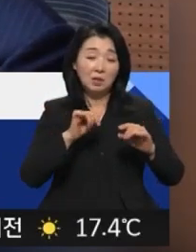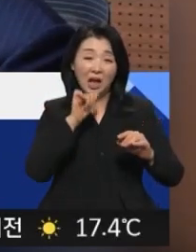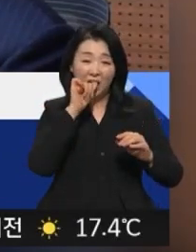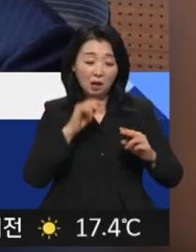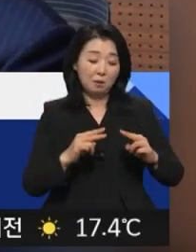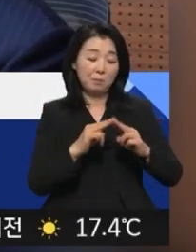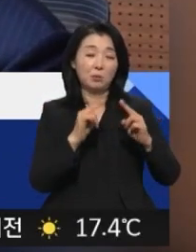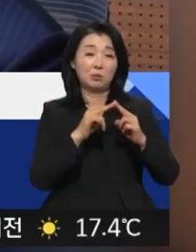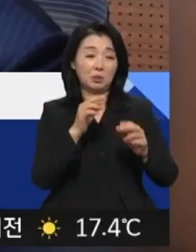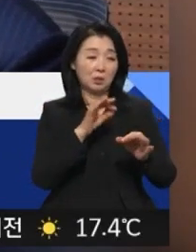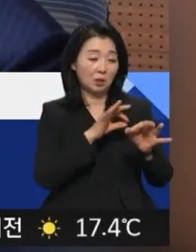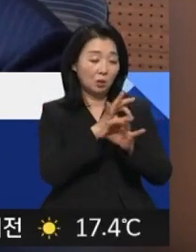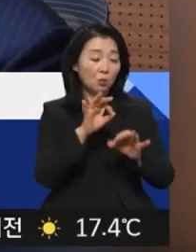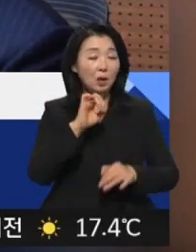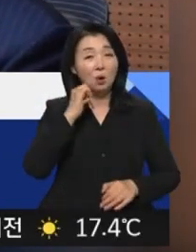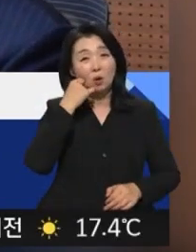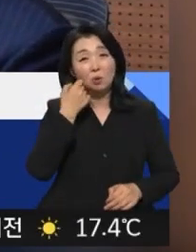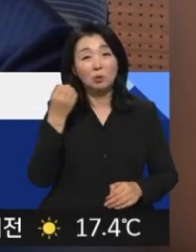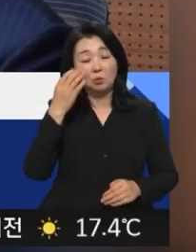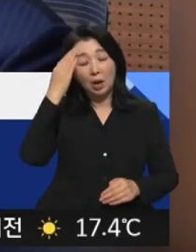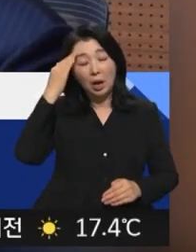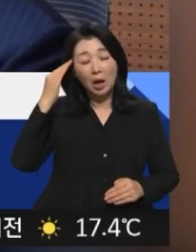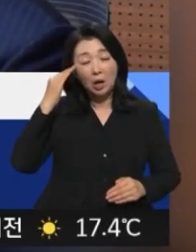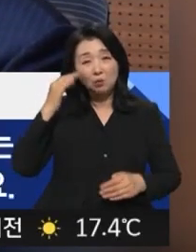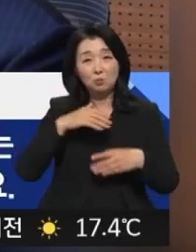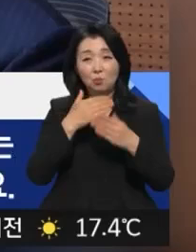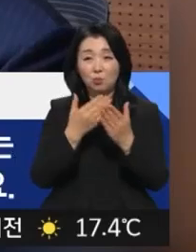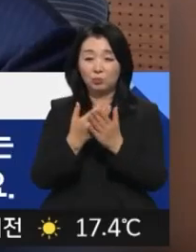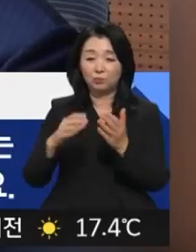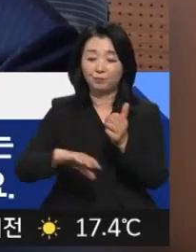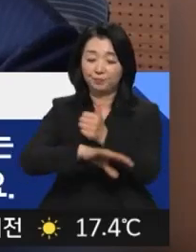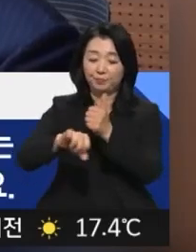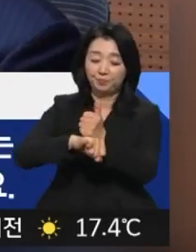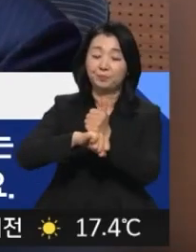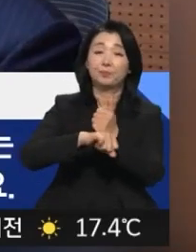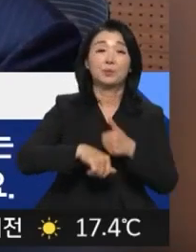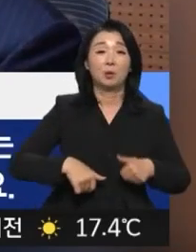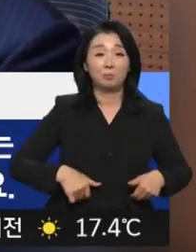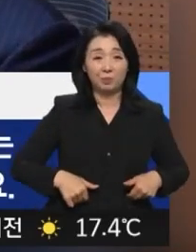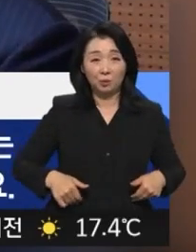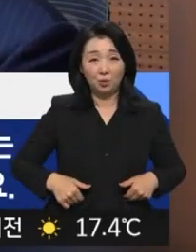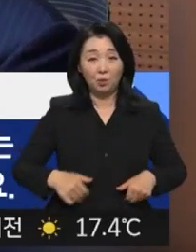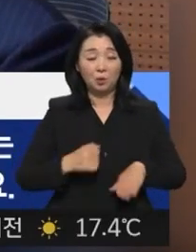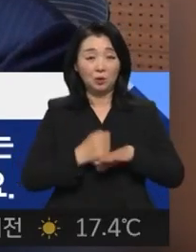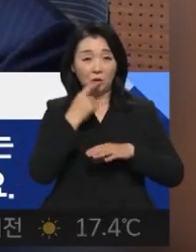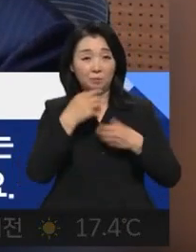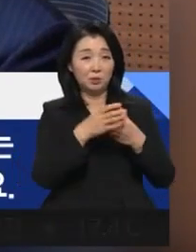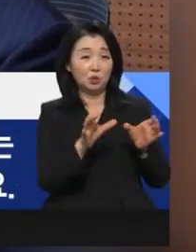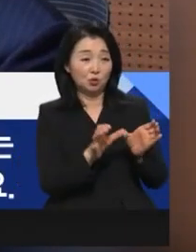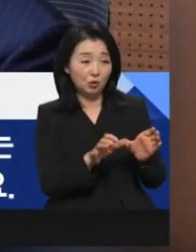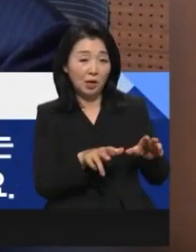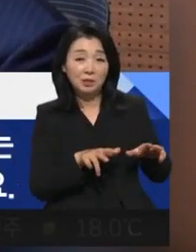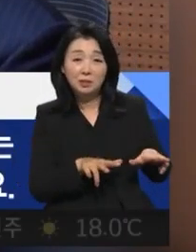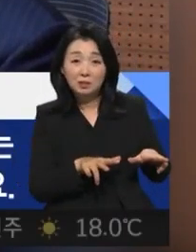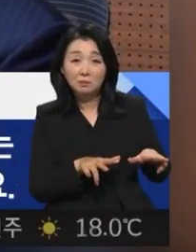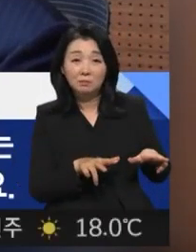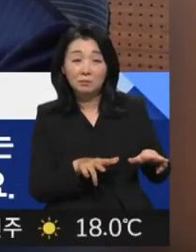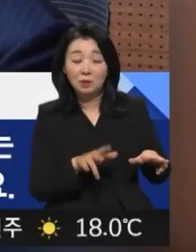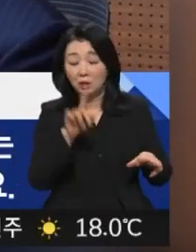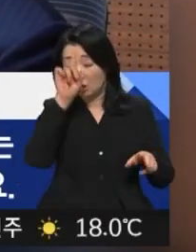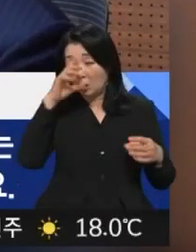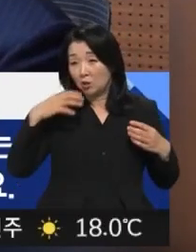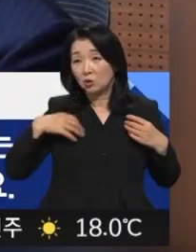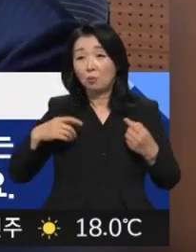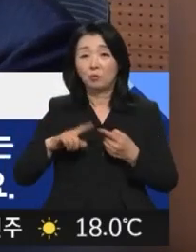어려워지고 한국의 어떤 선도 경쟁력 확보하는 게 필요하다라는 여론이 조성되니까 이게 민주당도 지금은 이